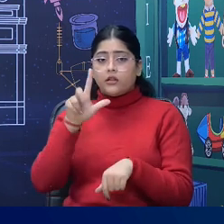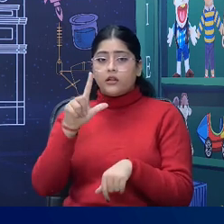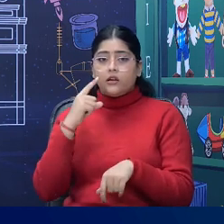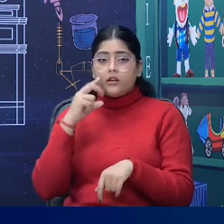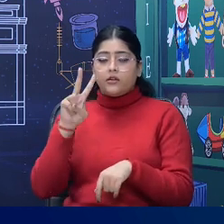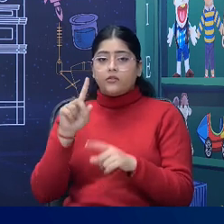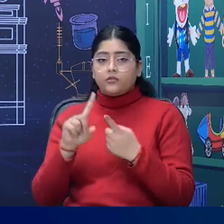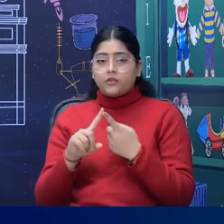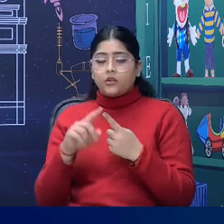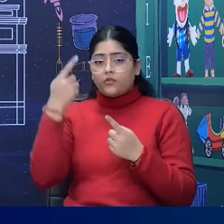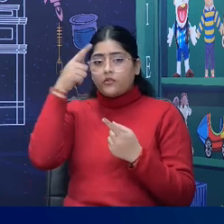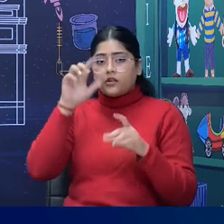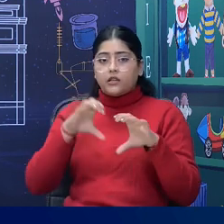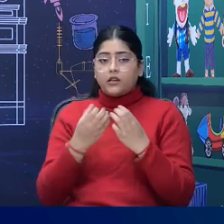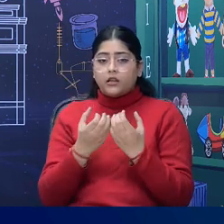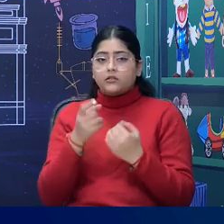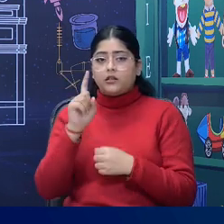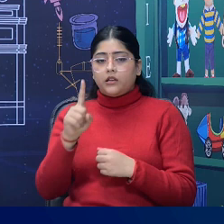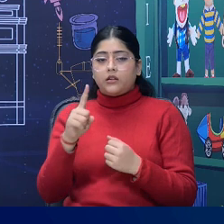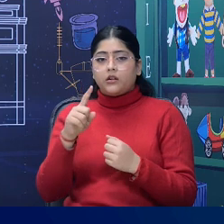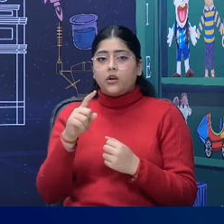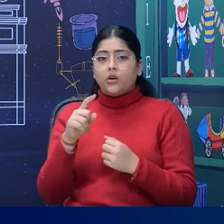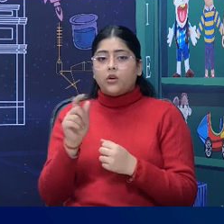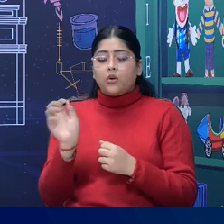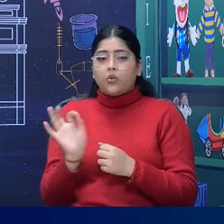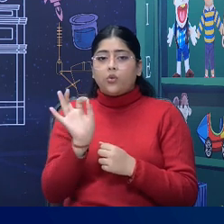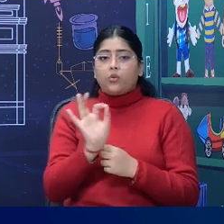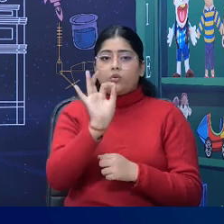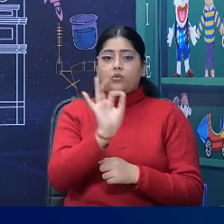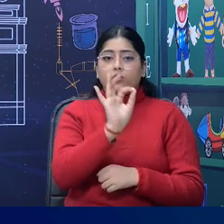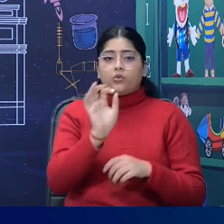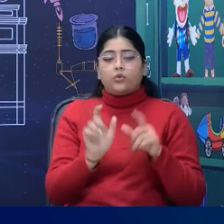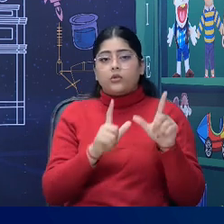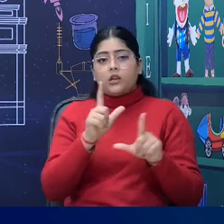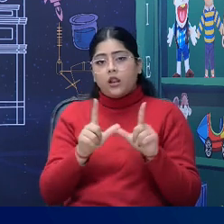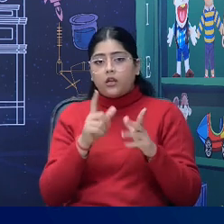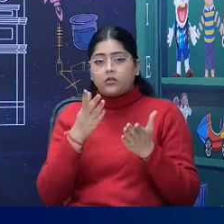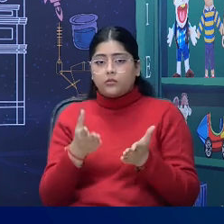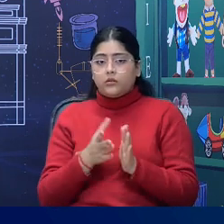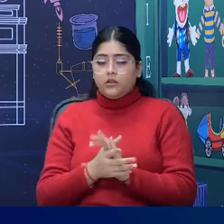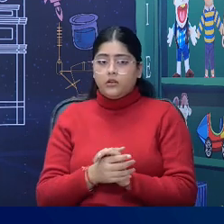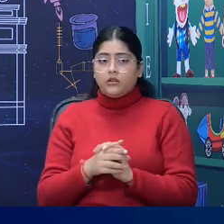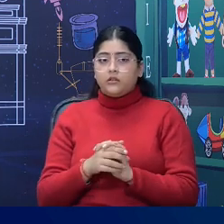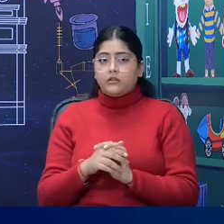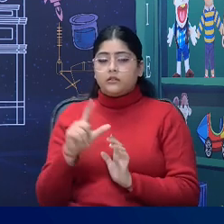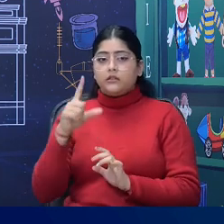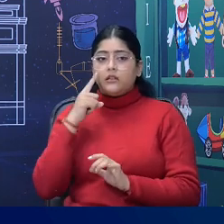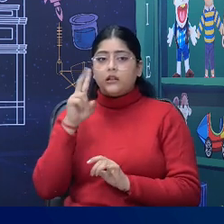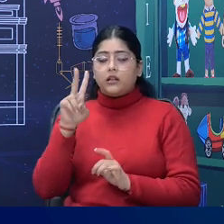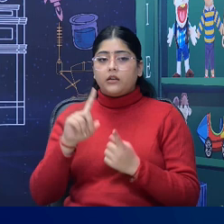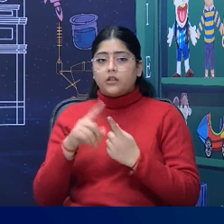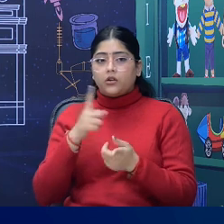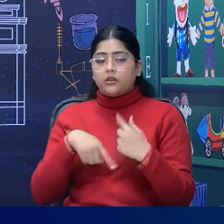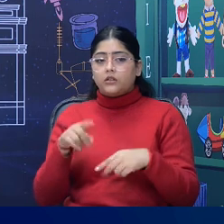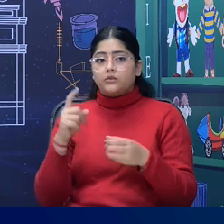रहेगा कक्षा एक के बच्चों के लिए उर्दू का जिसका विषय होगा चांद का बच्चा तो आप यूं ही हमारे सभी लाइव सेशन से जरूर जुड़े मैं सुजन